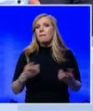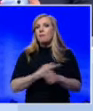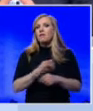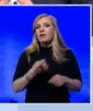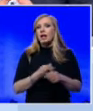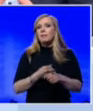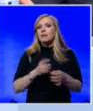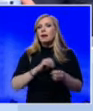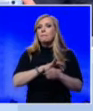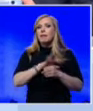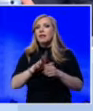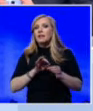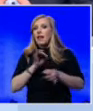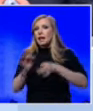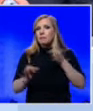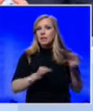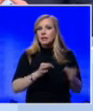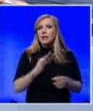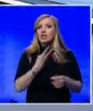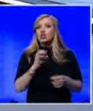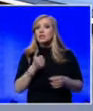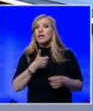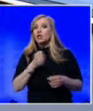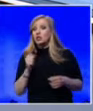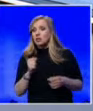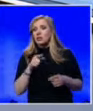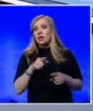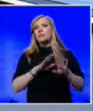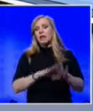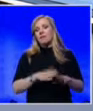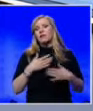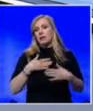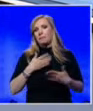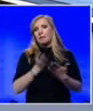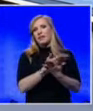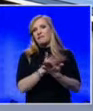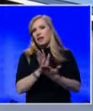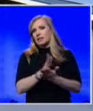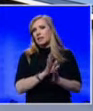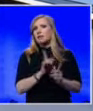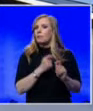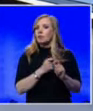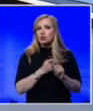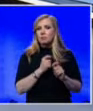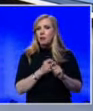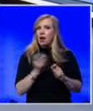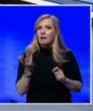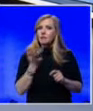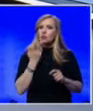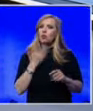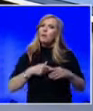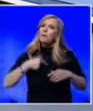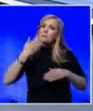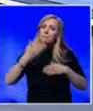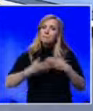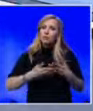на пандемията, мерката 60 на 40 останалите, там със сигурност трябва да има диференциация и такава беше направена в